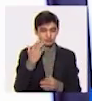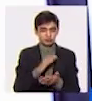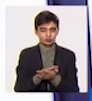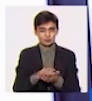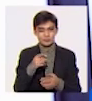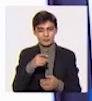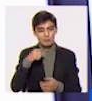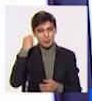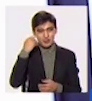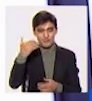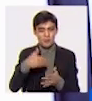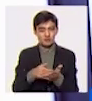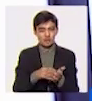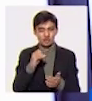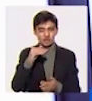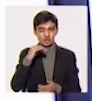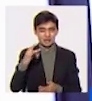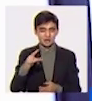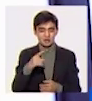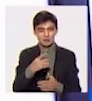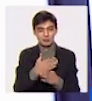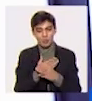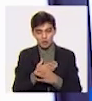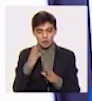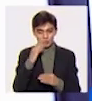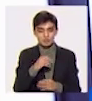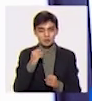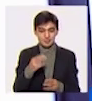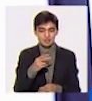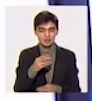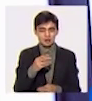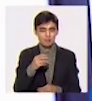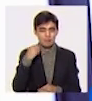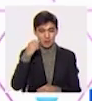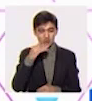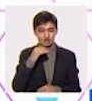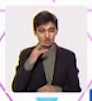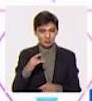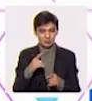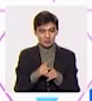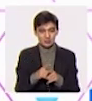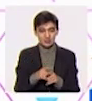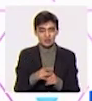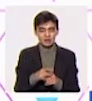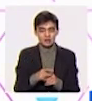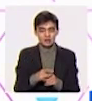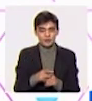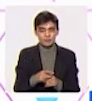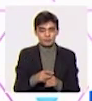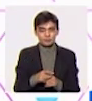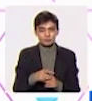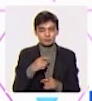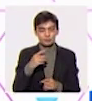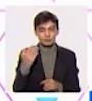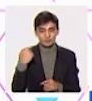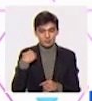біздің қойдың майының қасиеті бар ма осы вирусты емдеуге? Жалпы, қойдың майы дегенде, қойдың құйрық майы